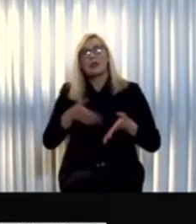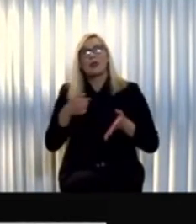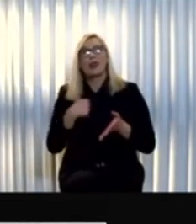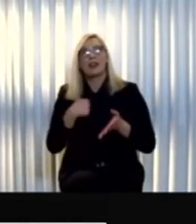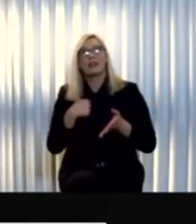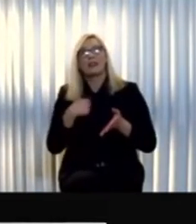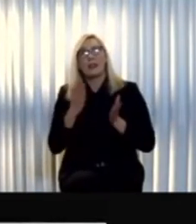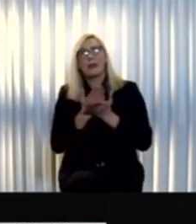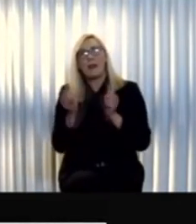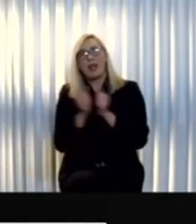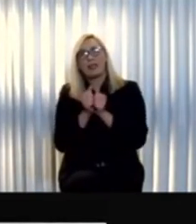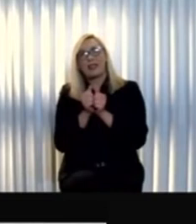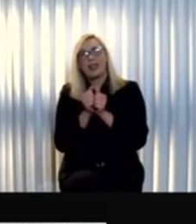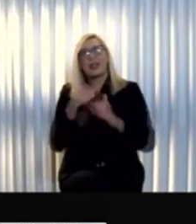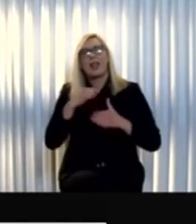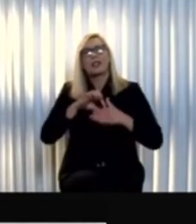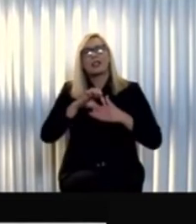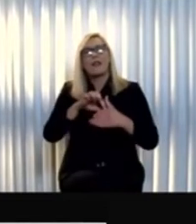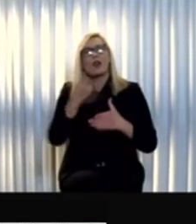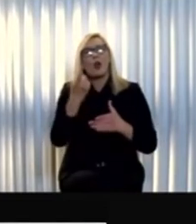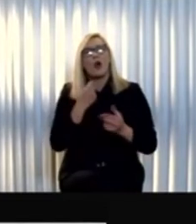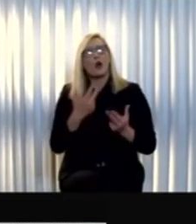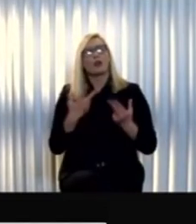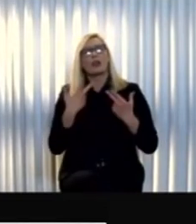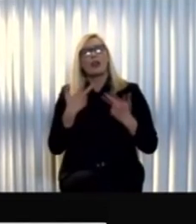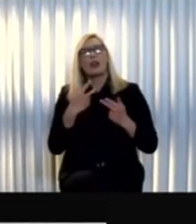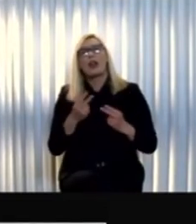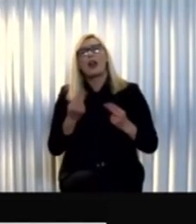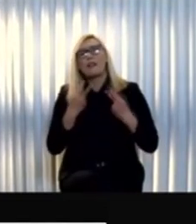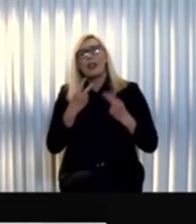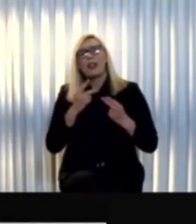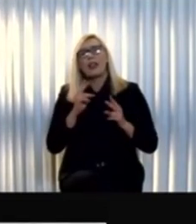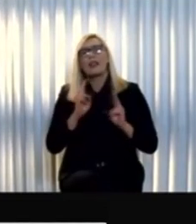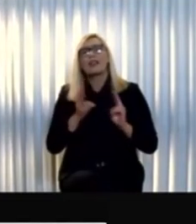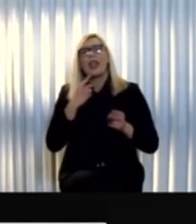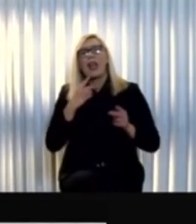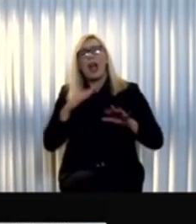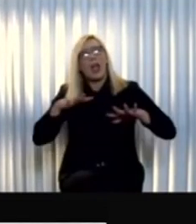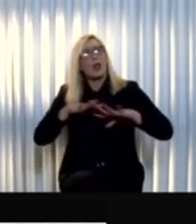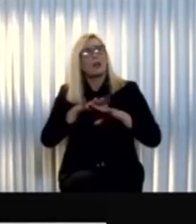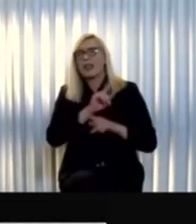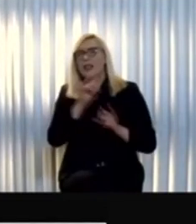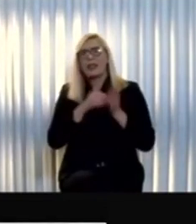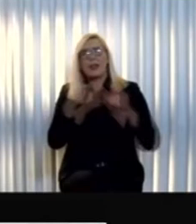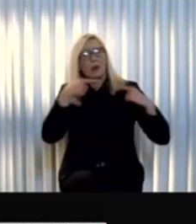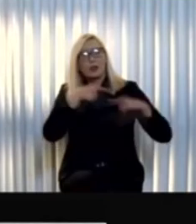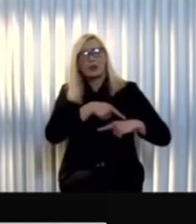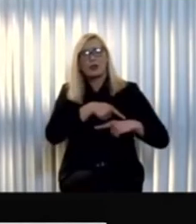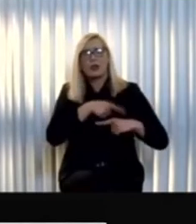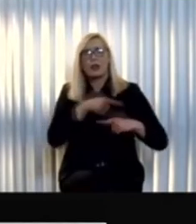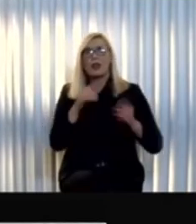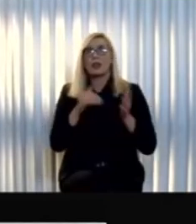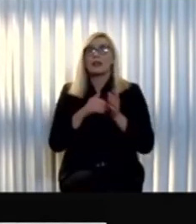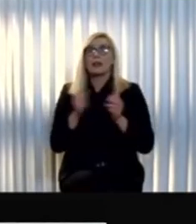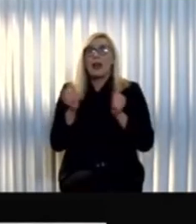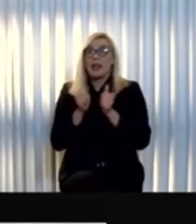нив. Се водевме од вредноста дека инклузијата не подразбира служалување, ами заедништво и